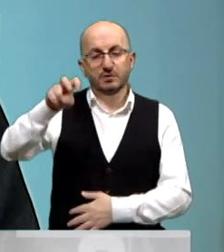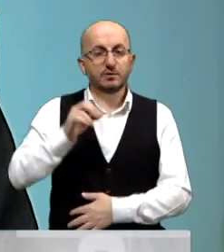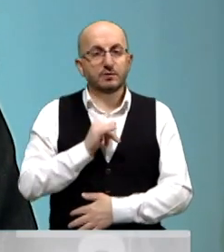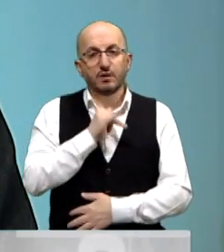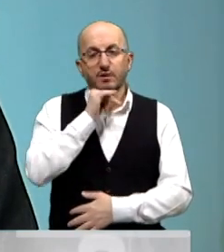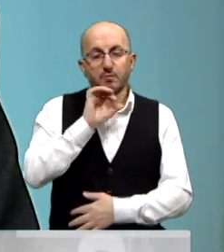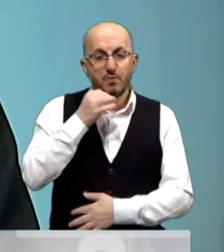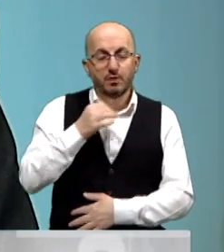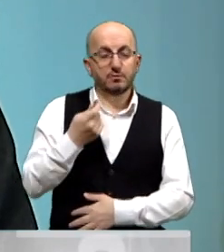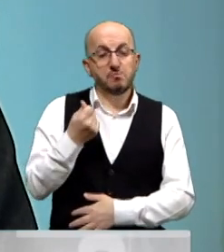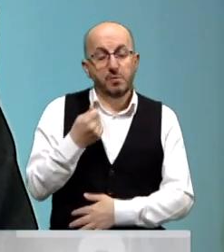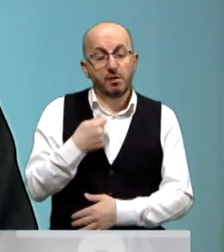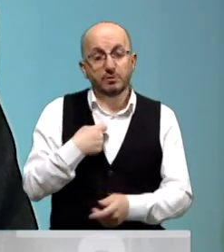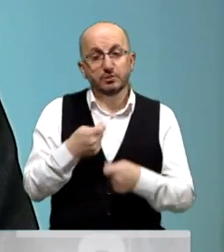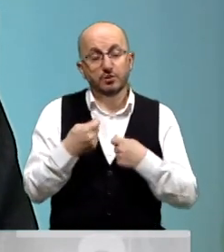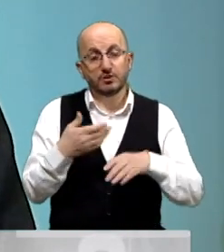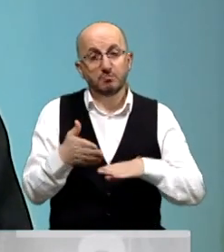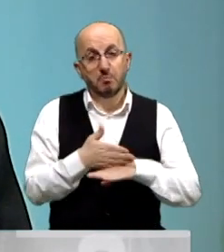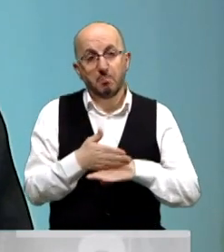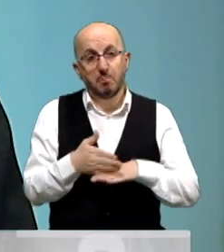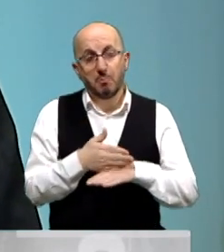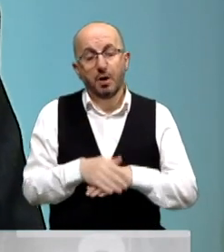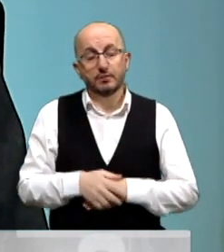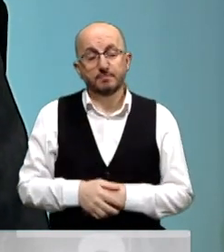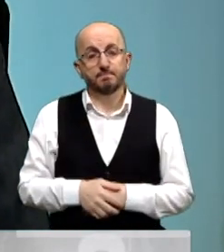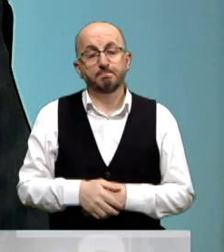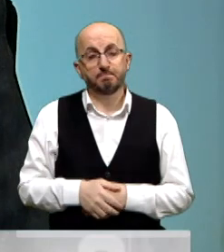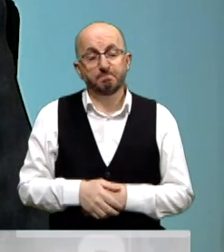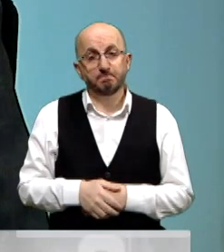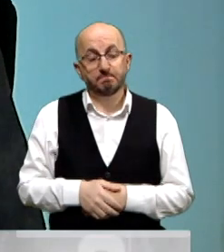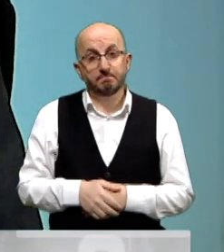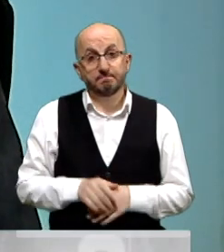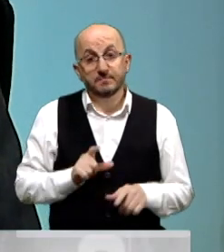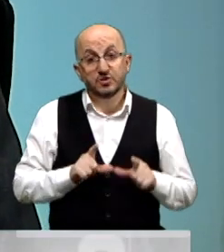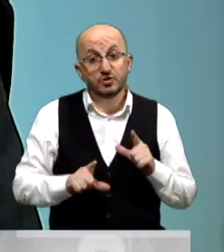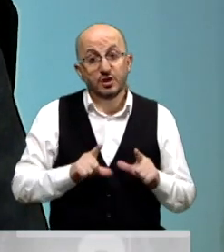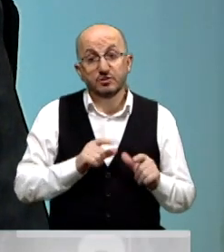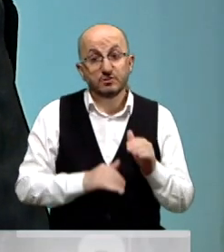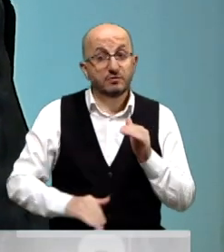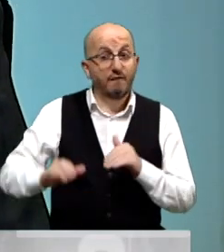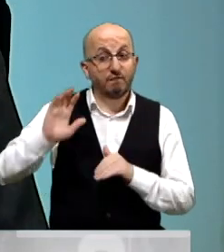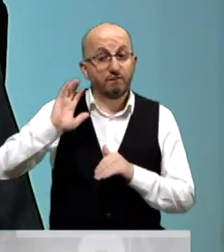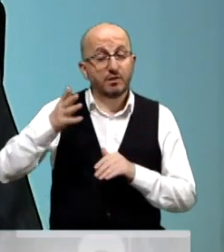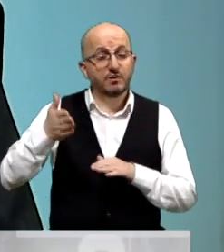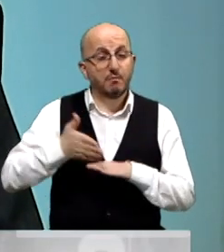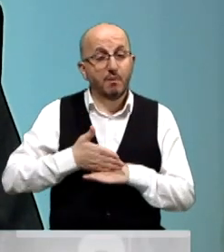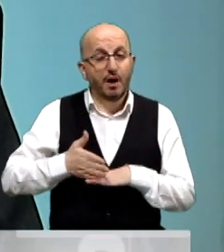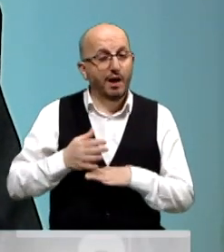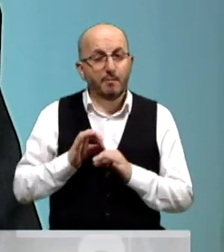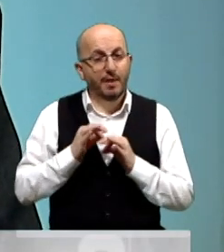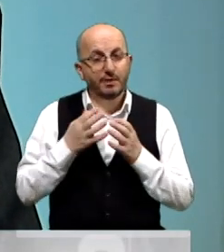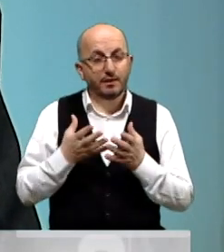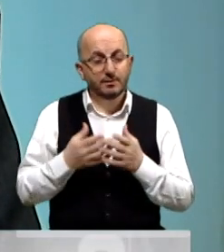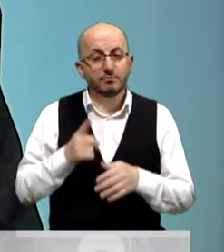para ticaret malı bir de ayrıca mal diyorum bakınız ihtiyacınızdan fazla mal nedir mesela